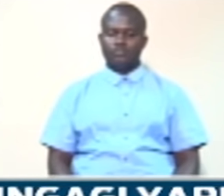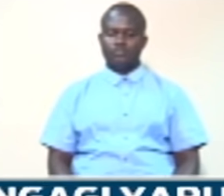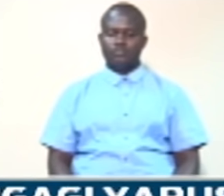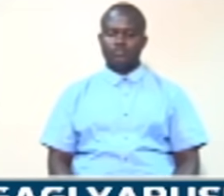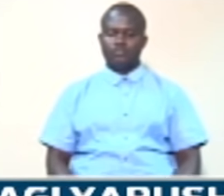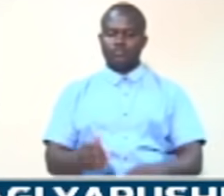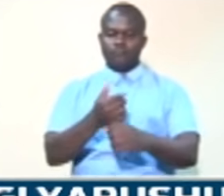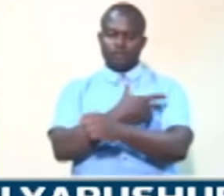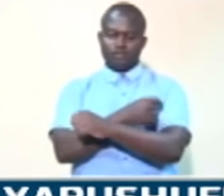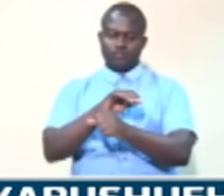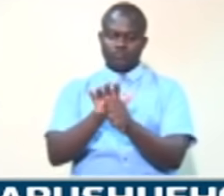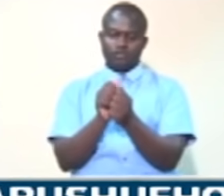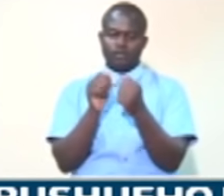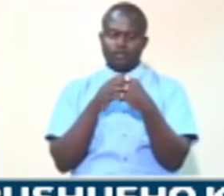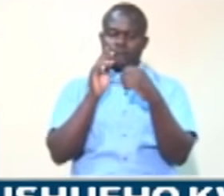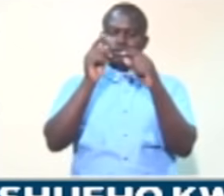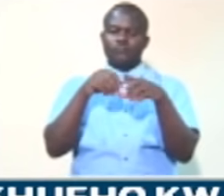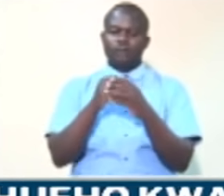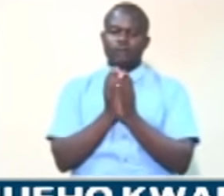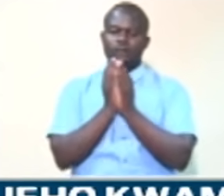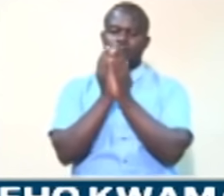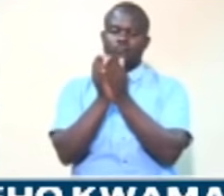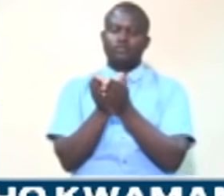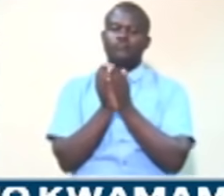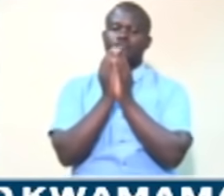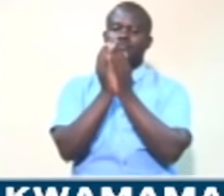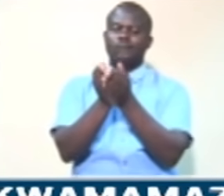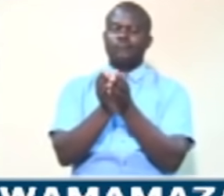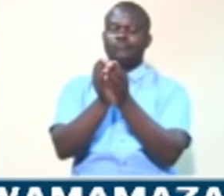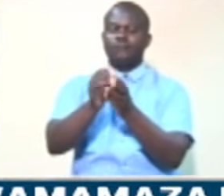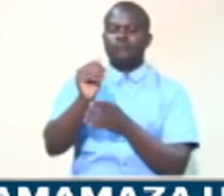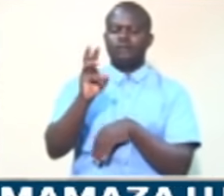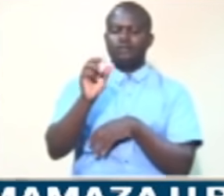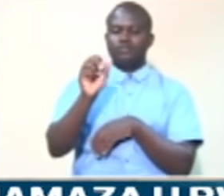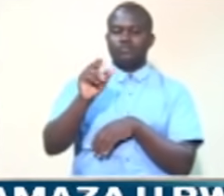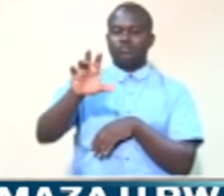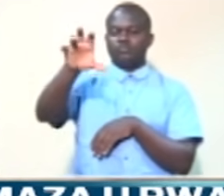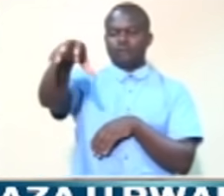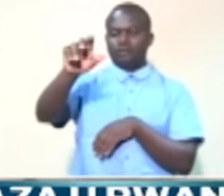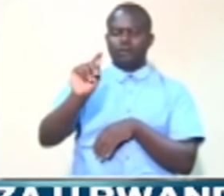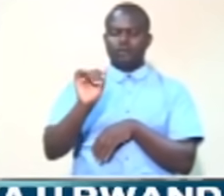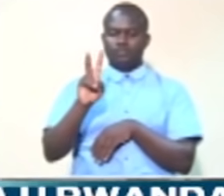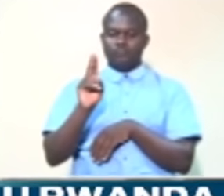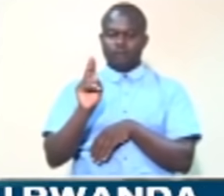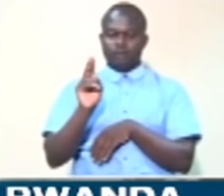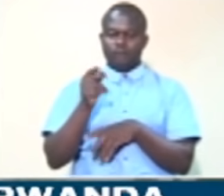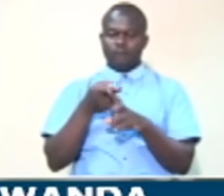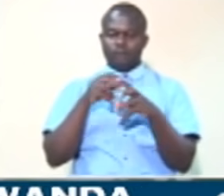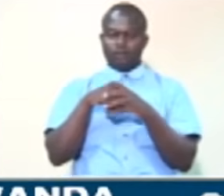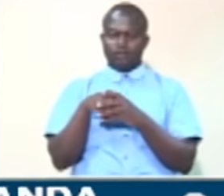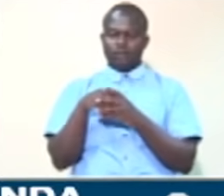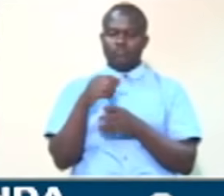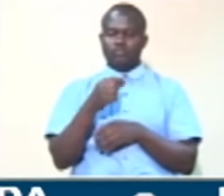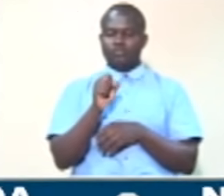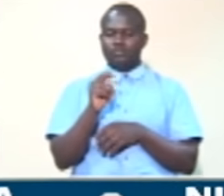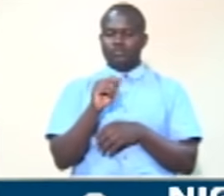Izo nkingo za COVID-19 zajyanywe mu bwato ku kigo ngororamuco cya Iwawa kirirwa hagati mu cyaga cya Kivu ziturutse ku bitaro bya